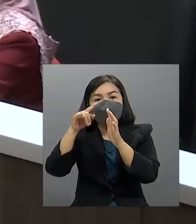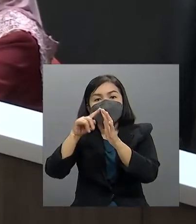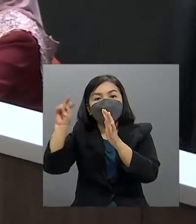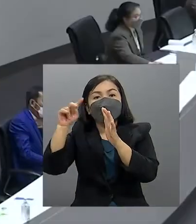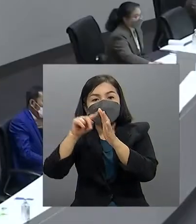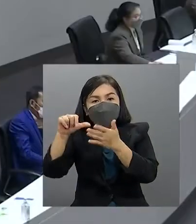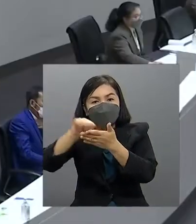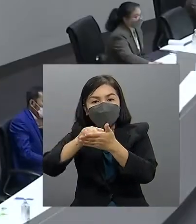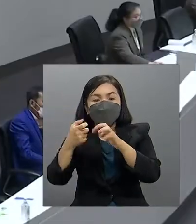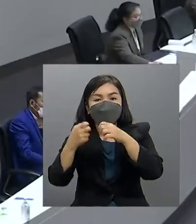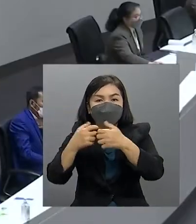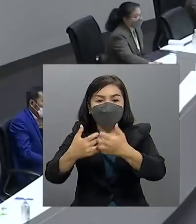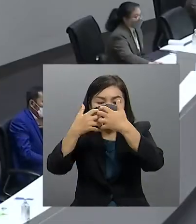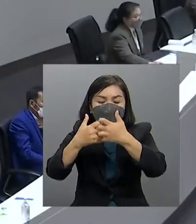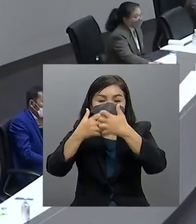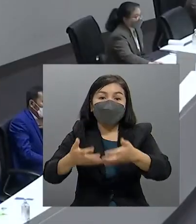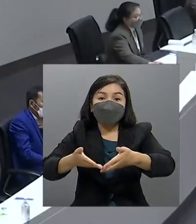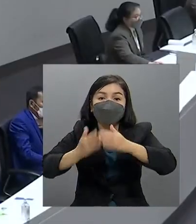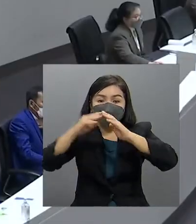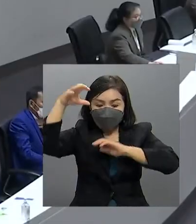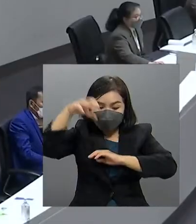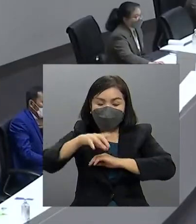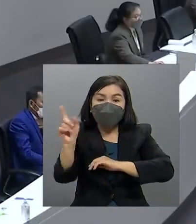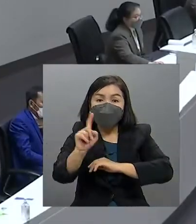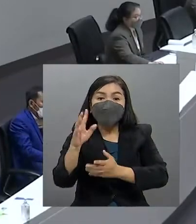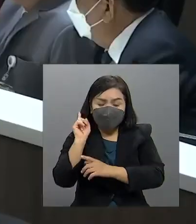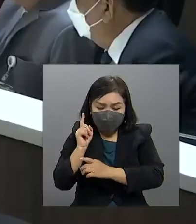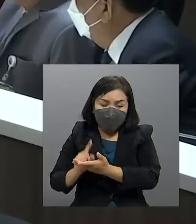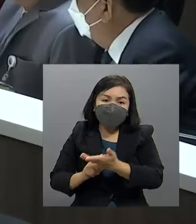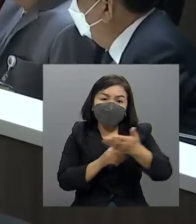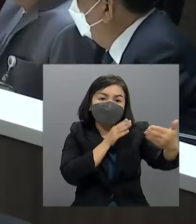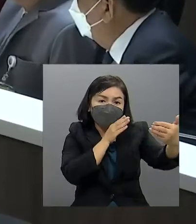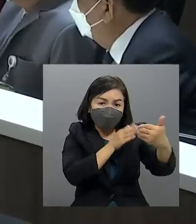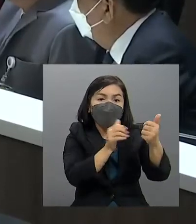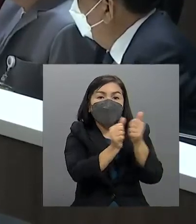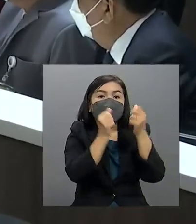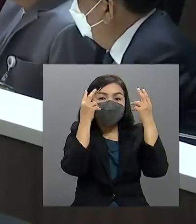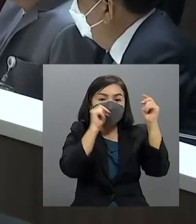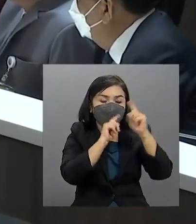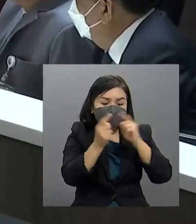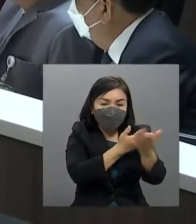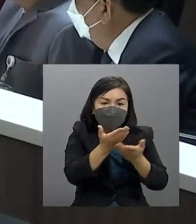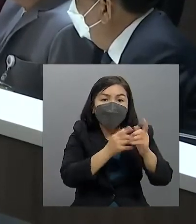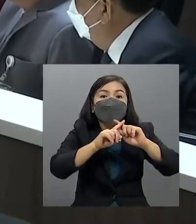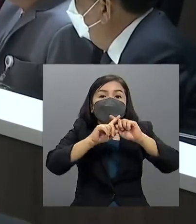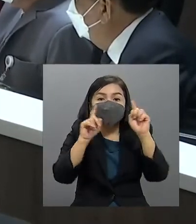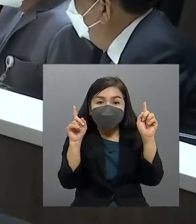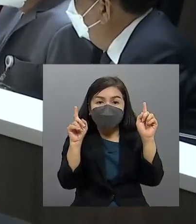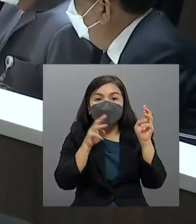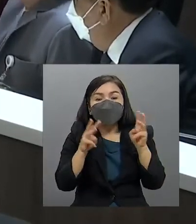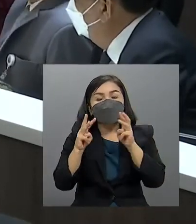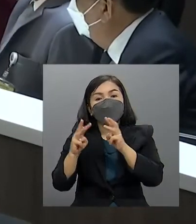ยด้วยคำว่าตั้งใจที่จะนำหารือกับพลเอกประวิตรวงษ์สุวรรณรองนายกรัฐมนตรีแต่ว่ากลับมีการสลายการชุมนุมชาวบ้านก่อน